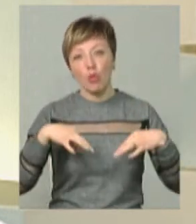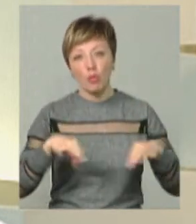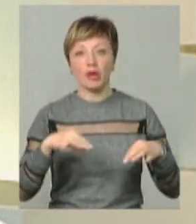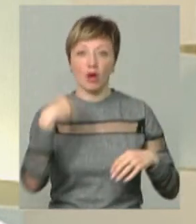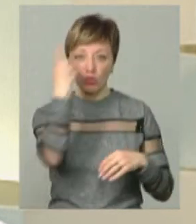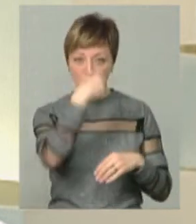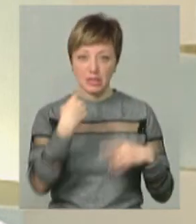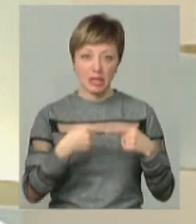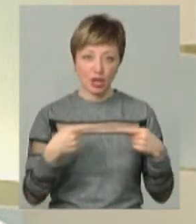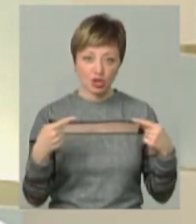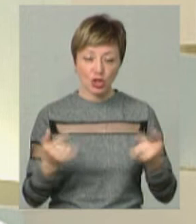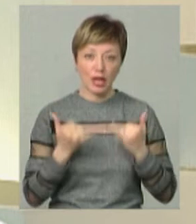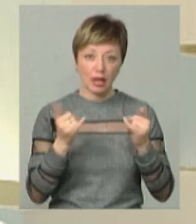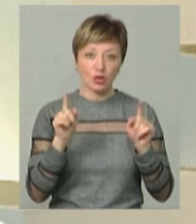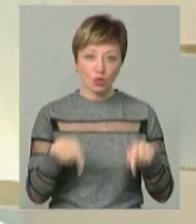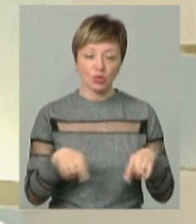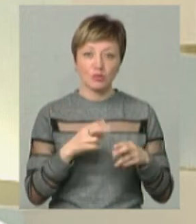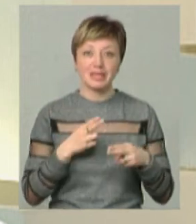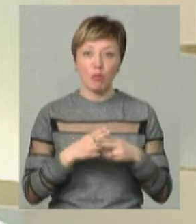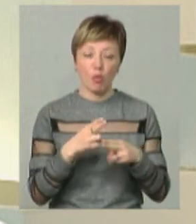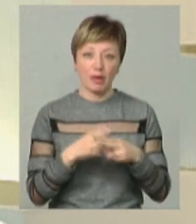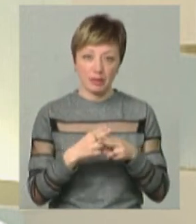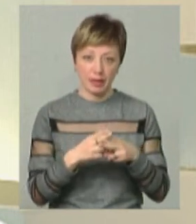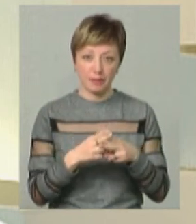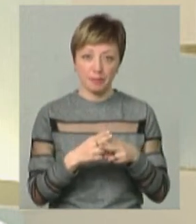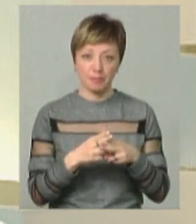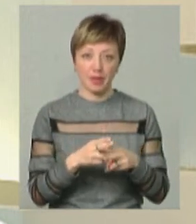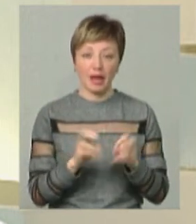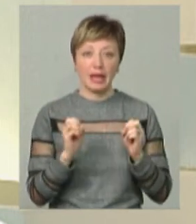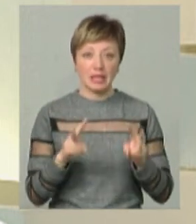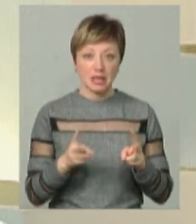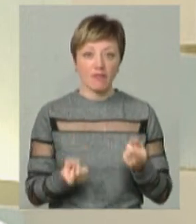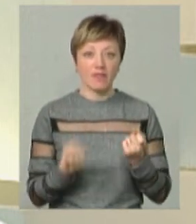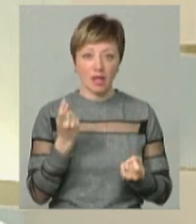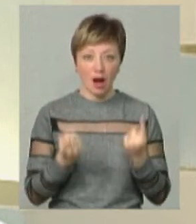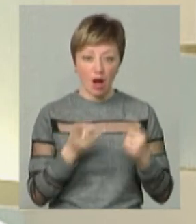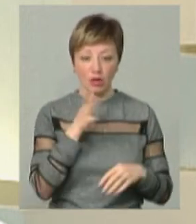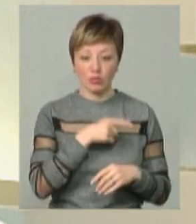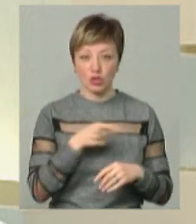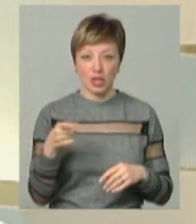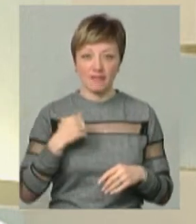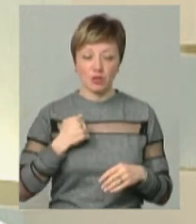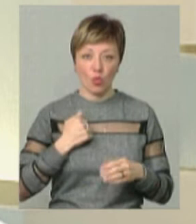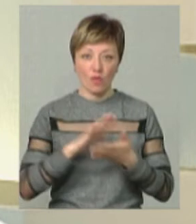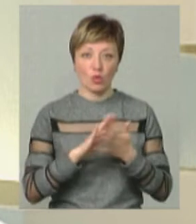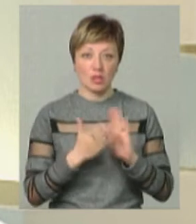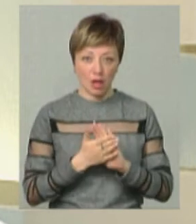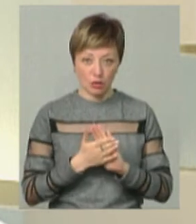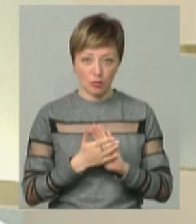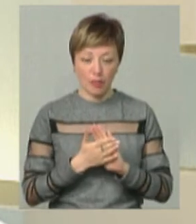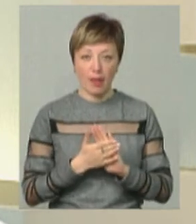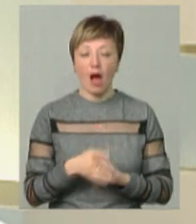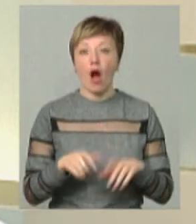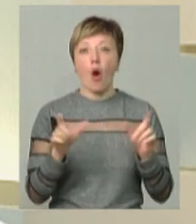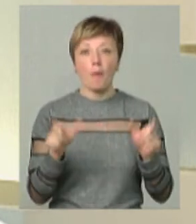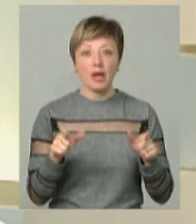і особистих речей, для того, щоб також запобігти певним ризикам, які виникають під час саме військового стану.